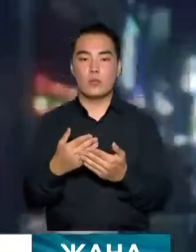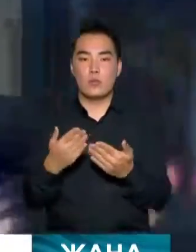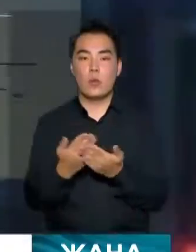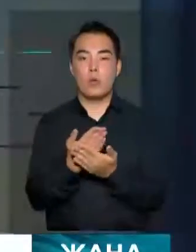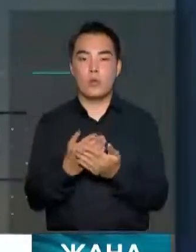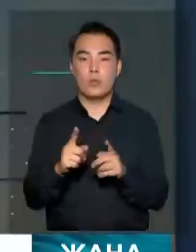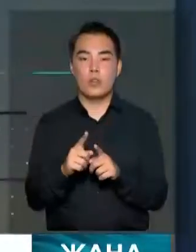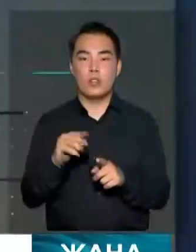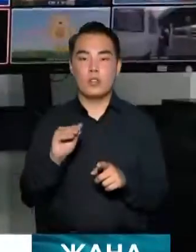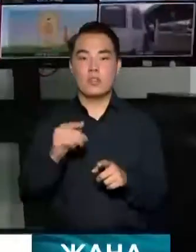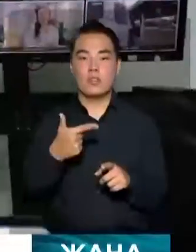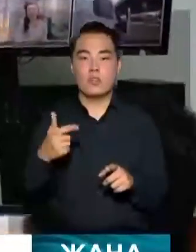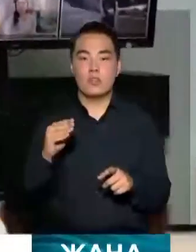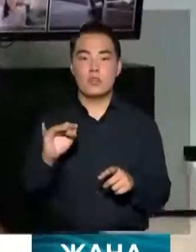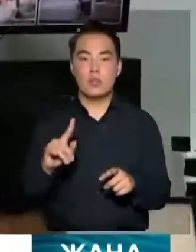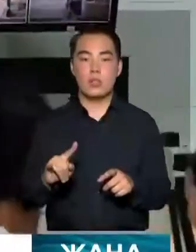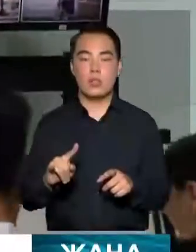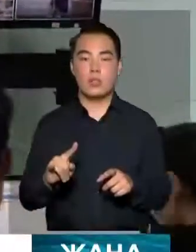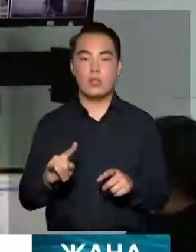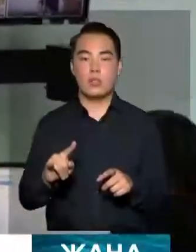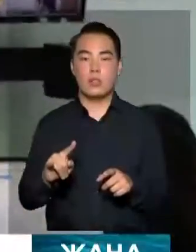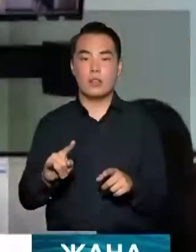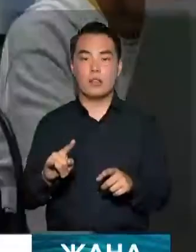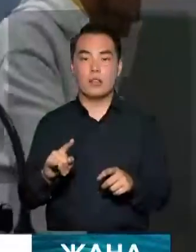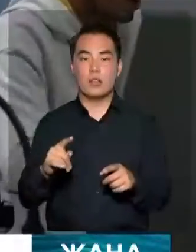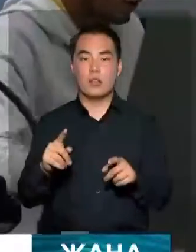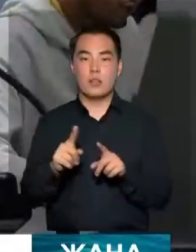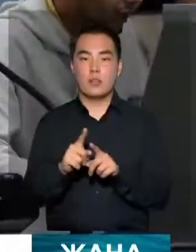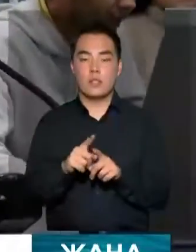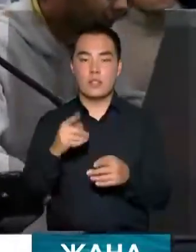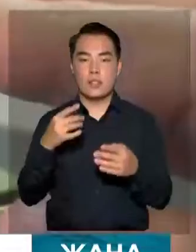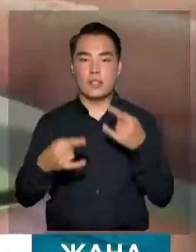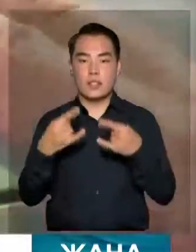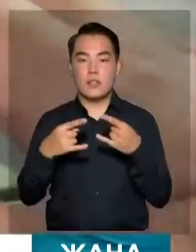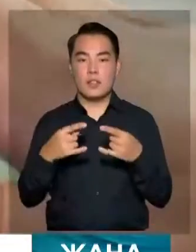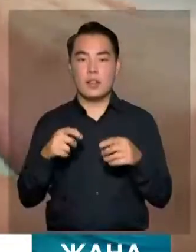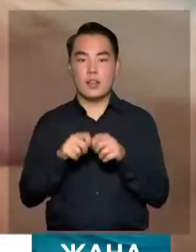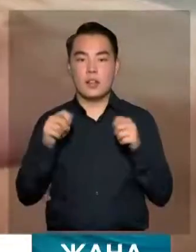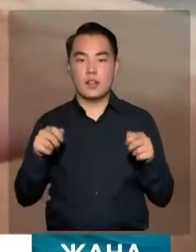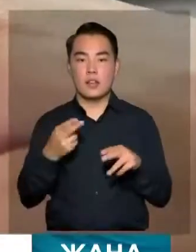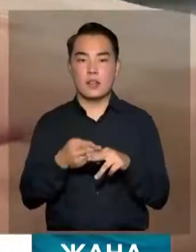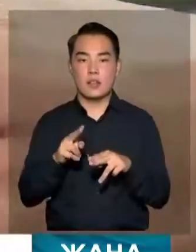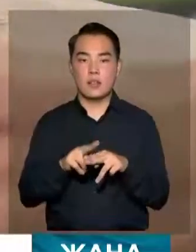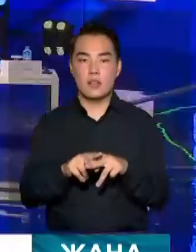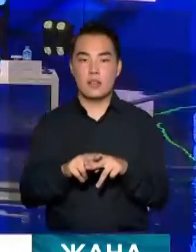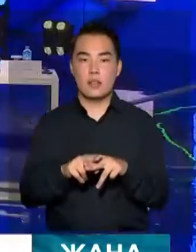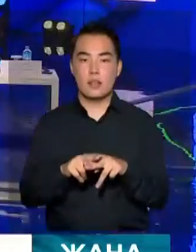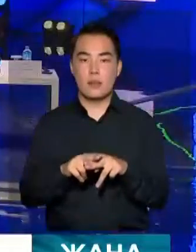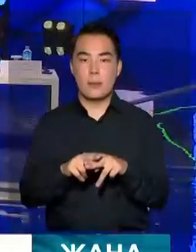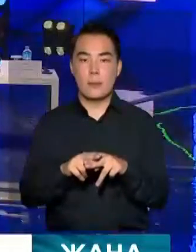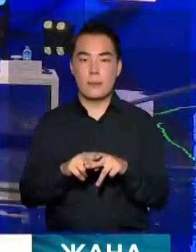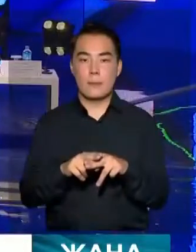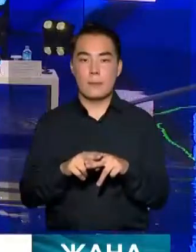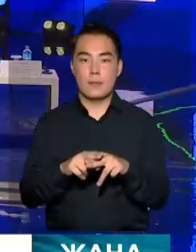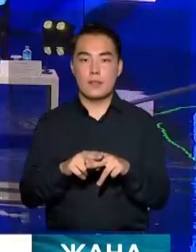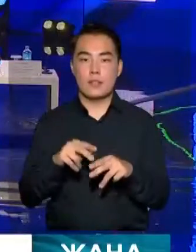құрамында Жібек жолы телеарнасының ақпарат алаңына қосылуы болды. Дәлірек үлкен ұжым қайта түледі. Құрамына ғасырдан астам тарихы